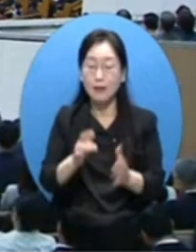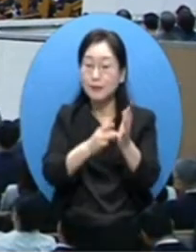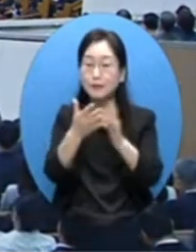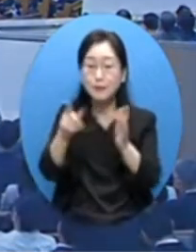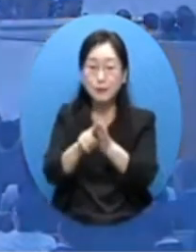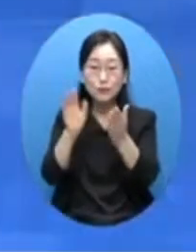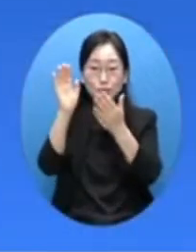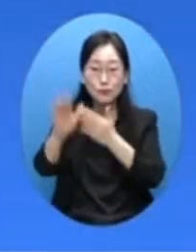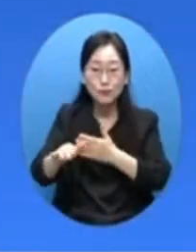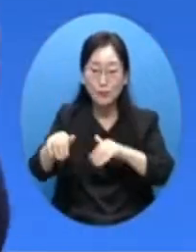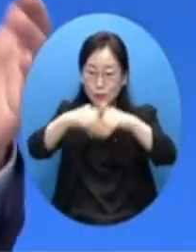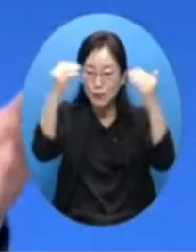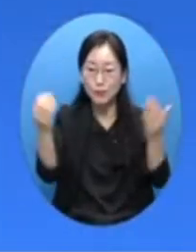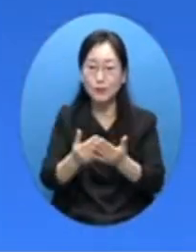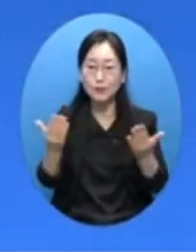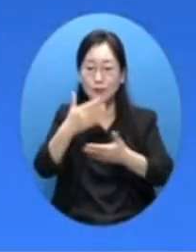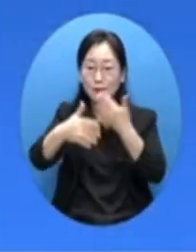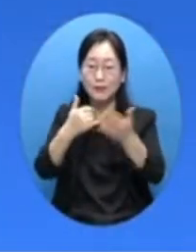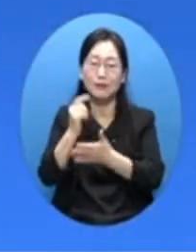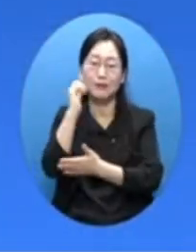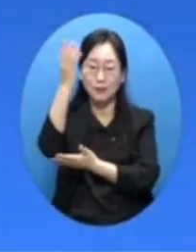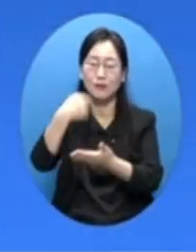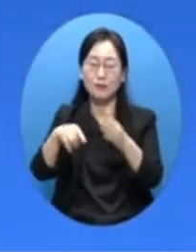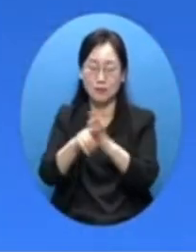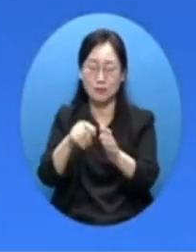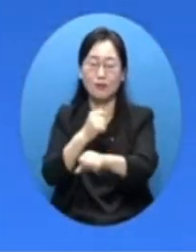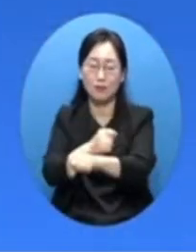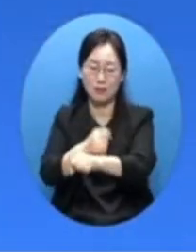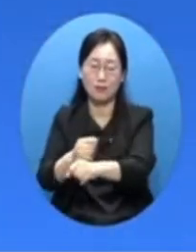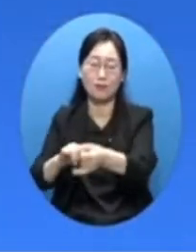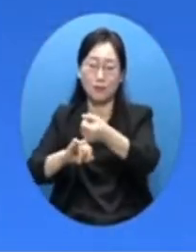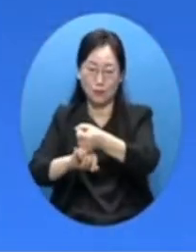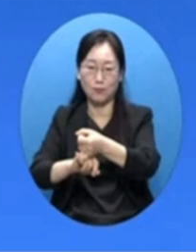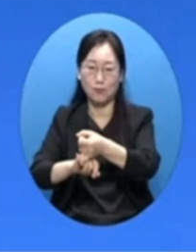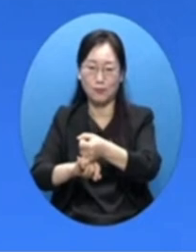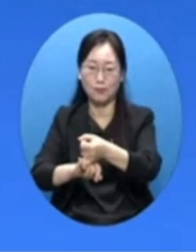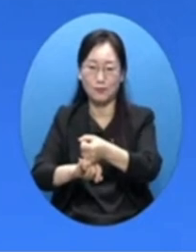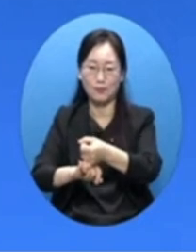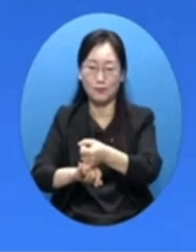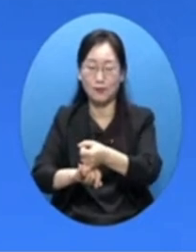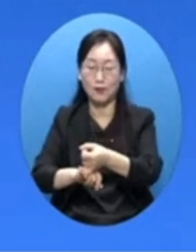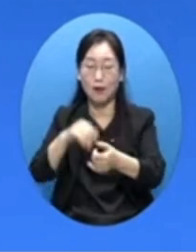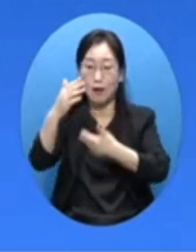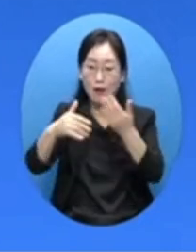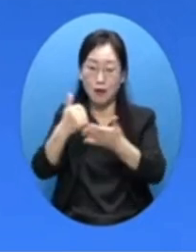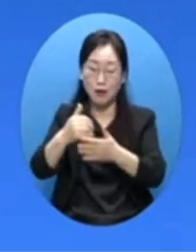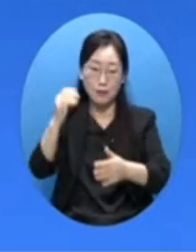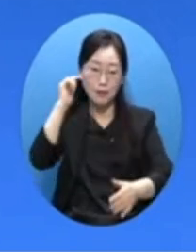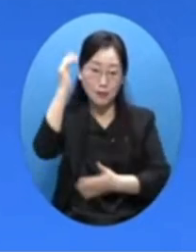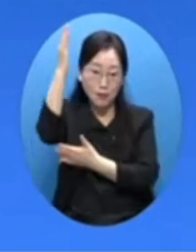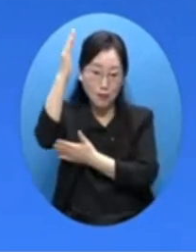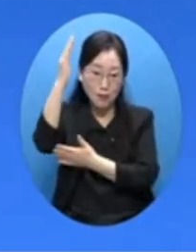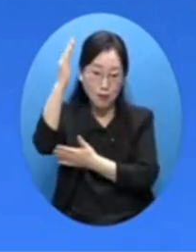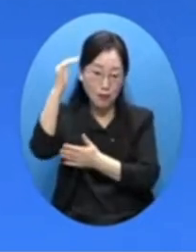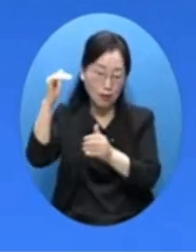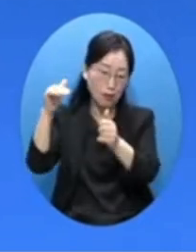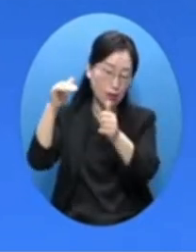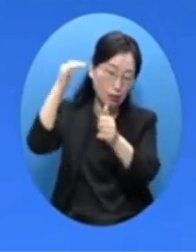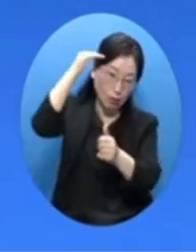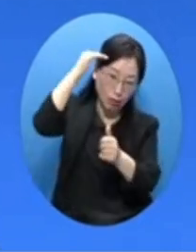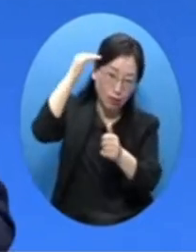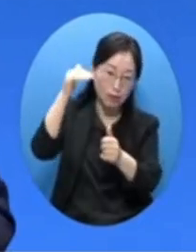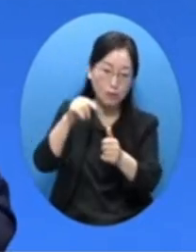믿고 나서 우리가 하는 모든 일이 하나님의 영광을 위하여 해야 되는데, 하나님의 영광을 가르는 일을 하는 것은